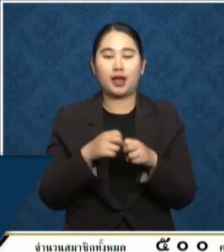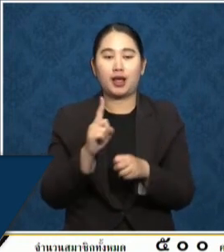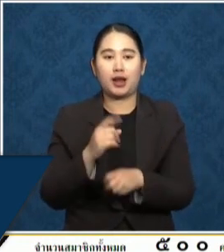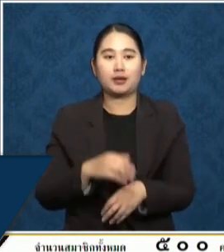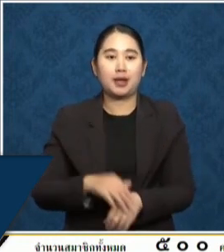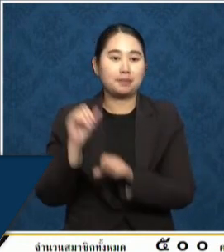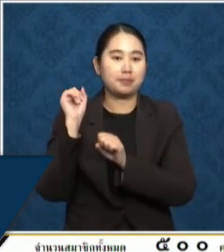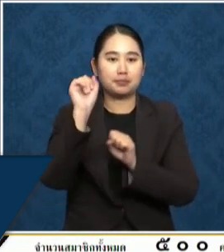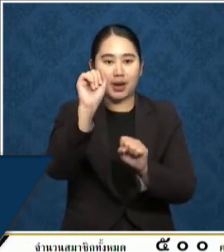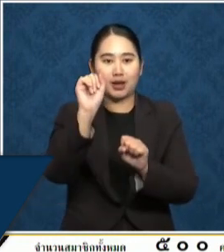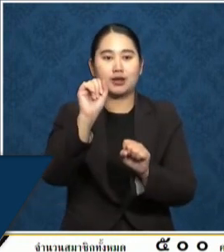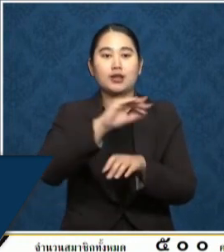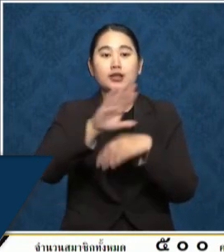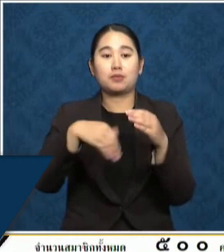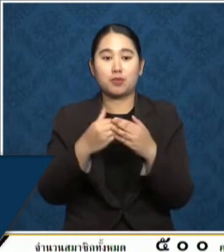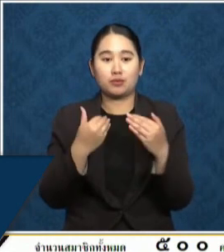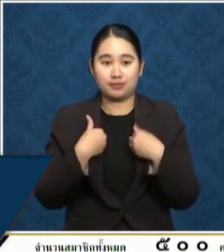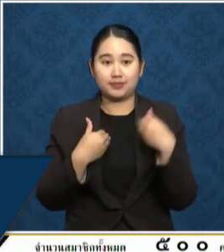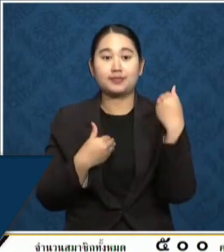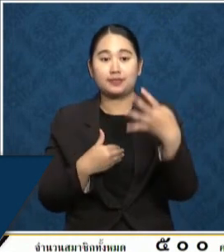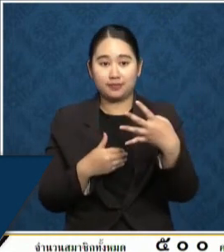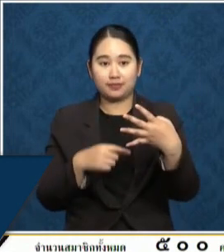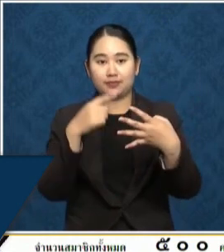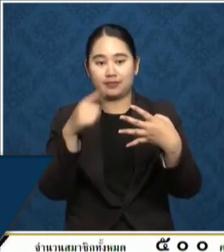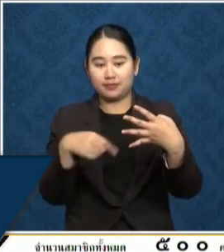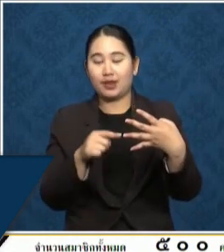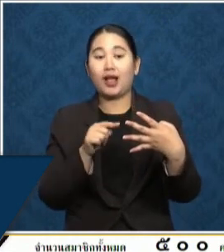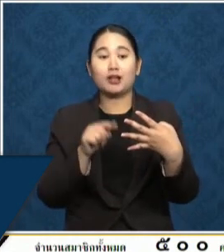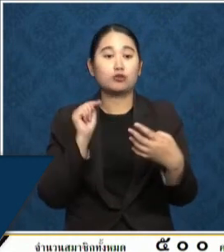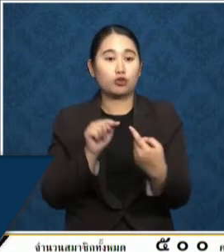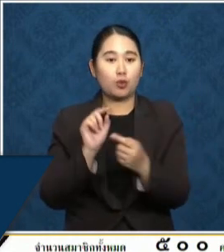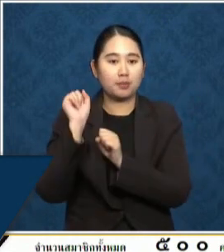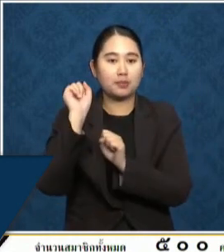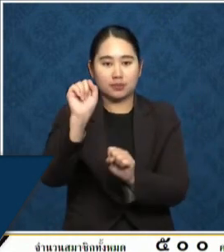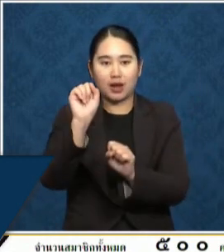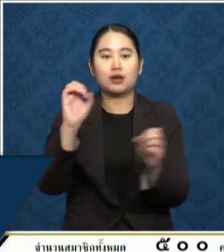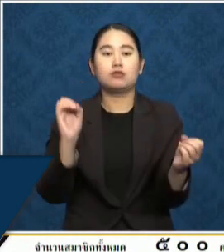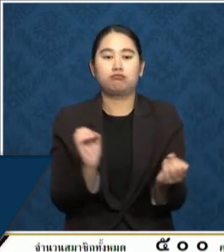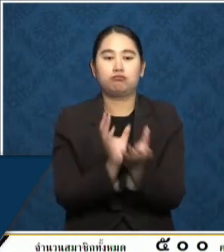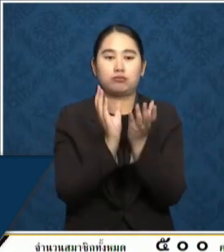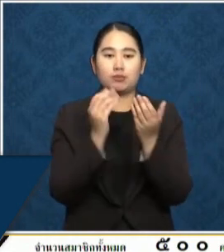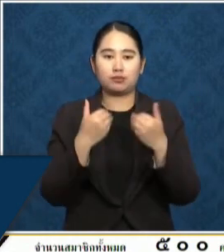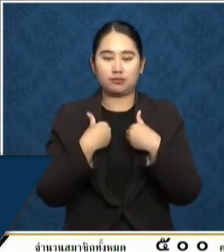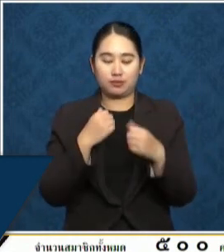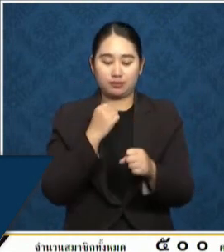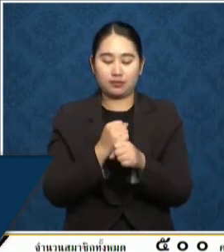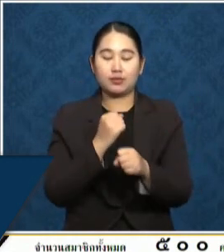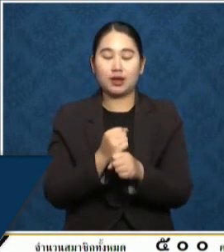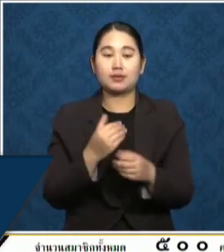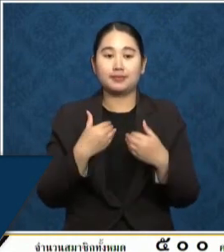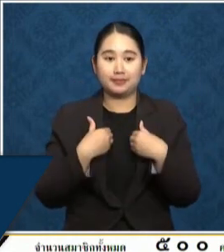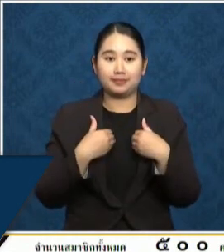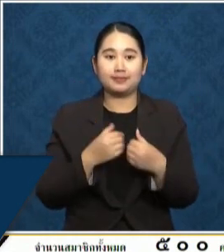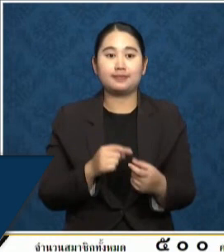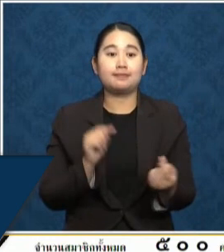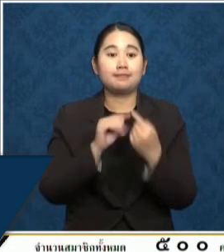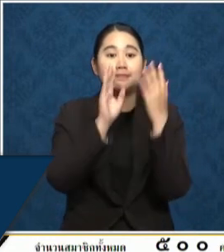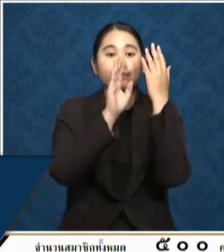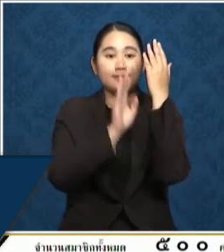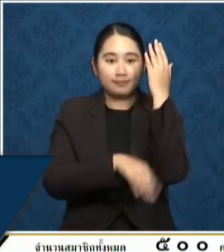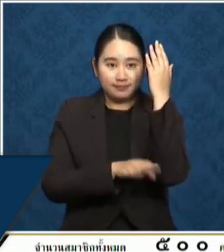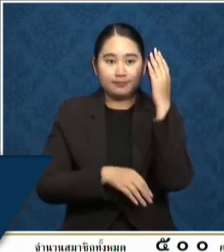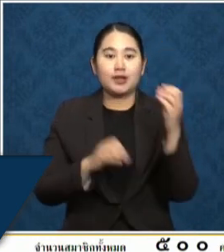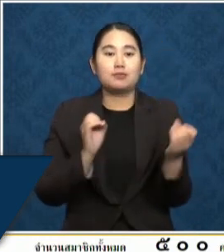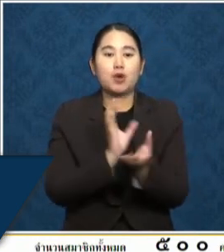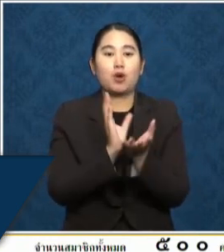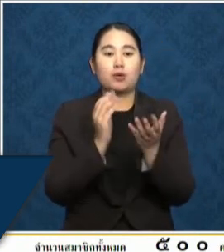ครำสั่งอยู่ทงหมด สี่ครำสั่งและรวมถงประกาศ ด้วยการที่ส่งพ้นต่อการทำหนาที่ในจงหวดชายแนภ